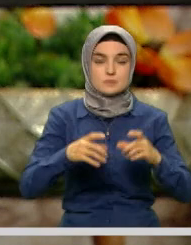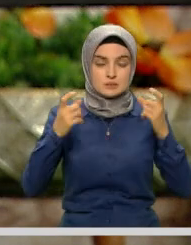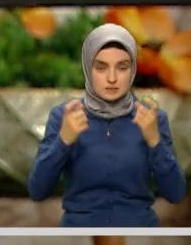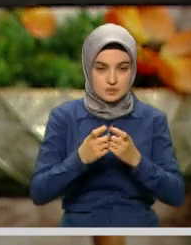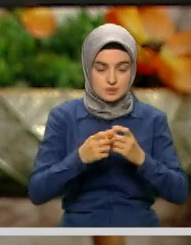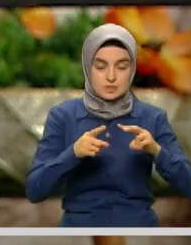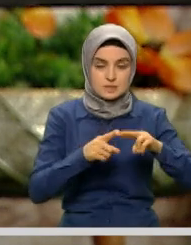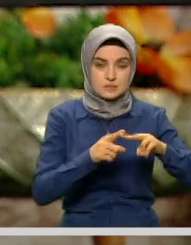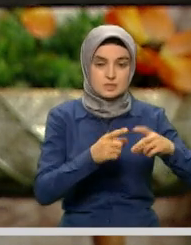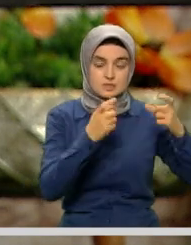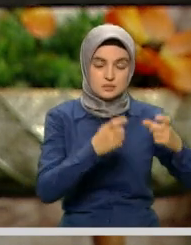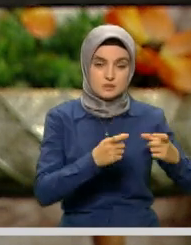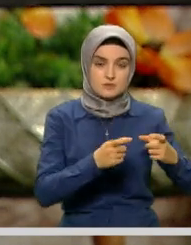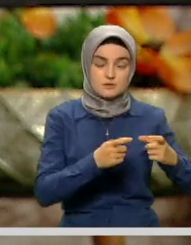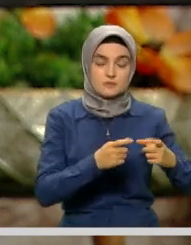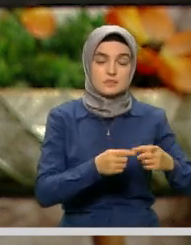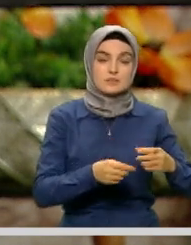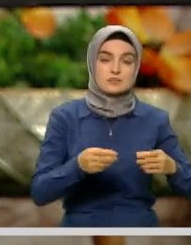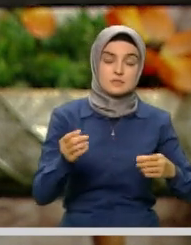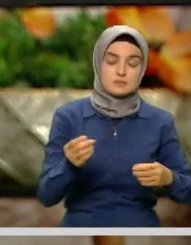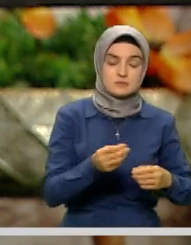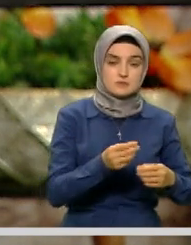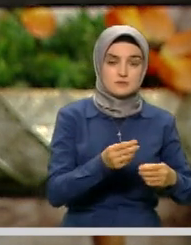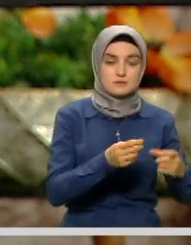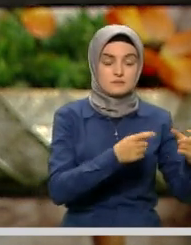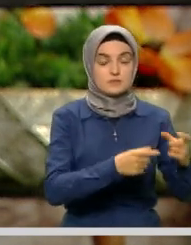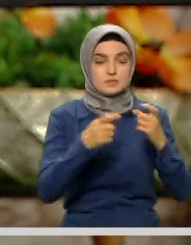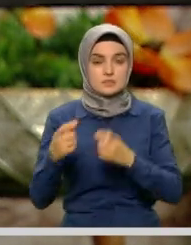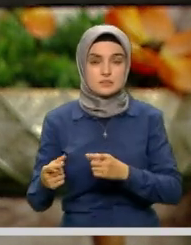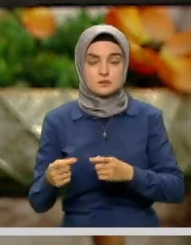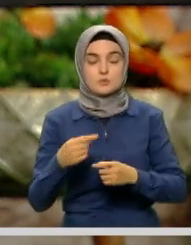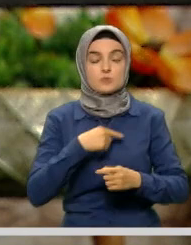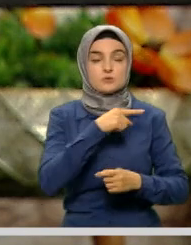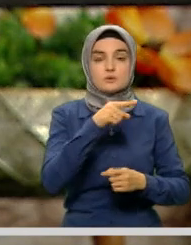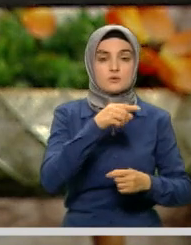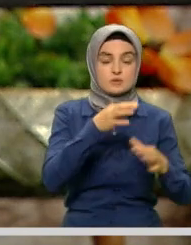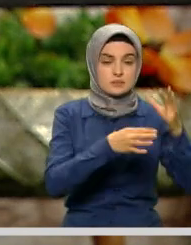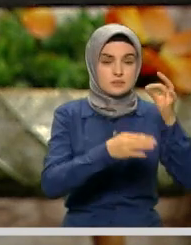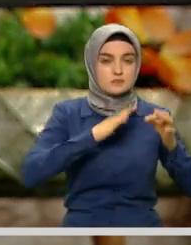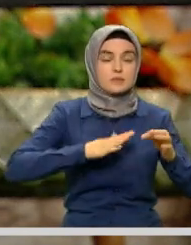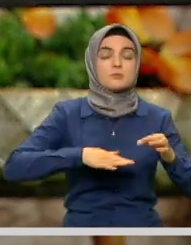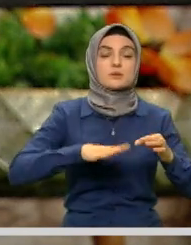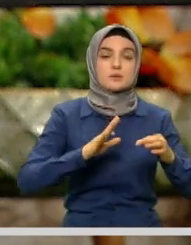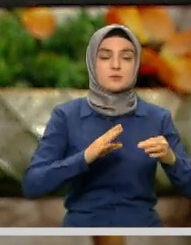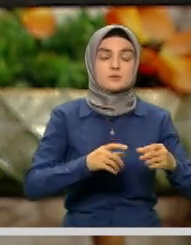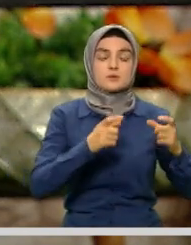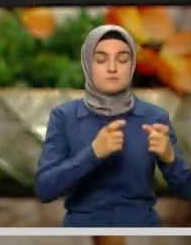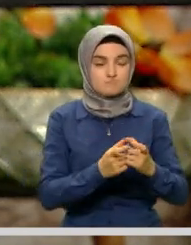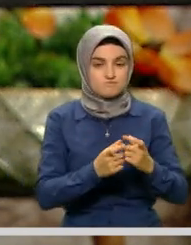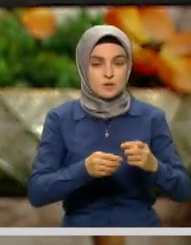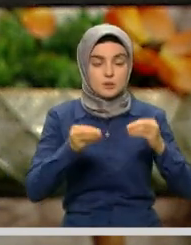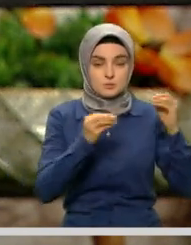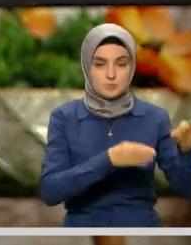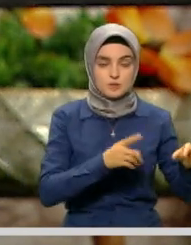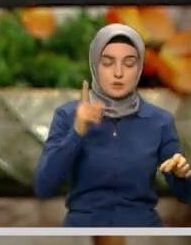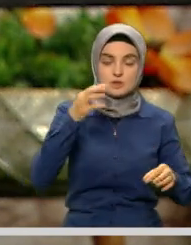O insanlara sabretmedim. Ve ben kavmimi bıraktım ve senin emrin dışında. Hiçbir peygamber Allah'ın